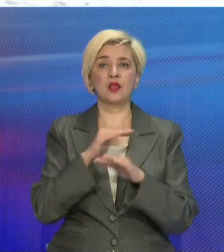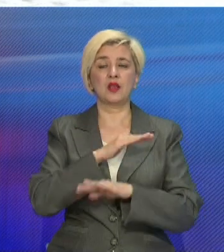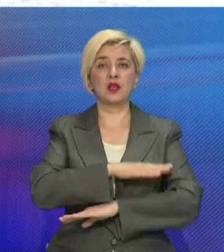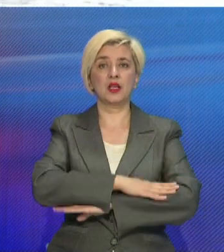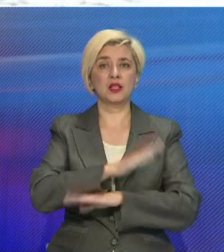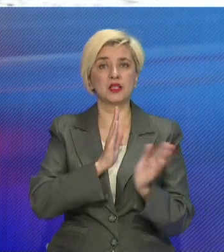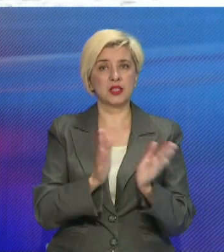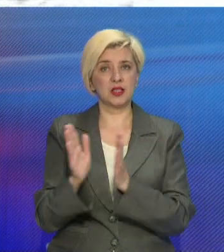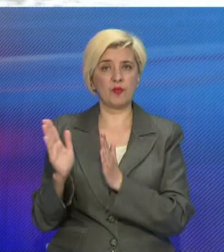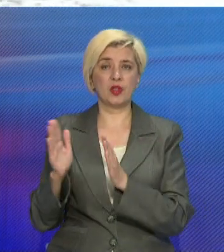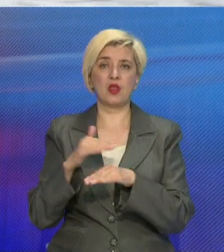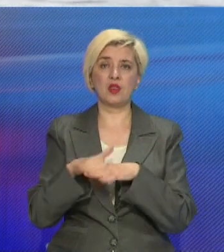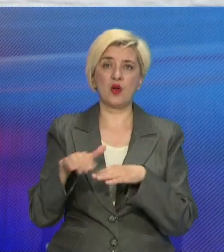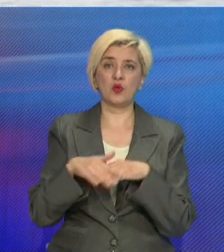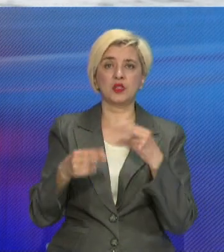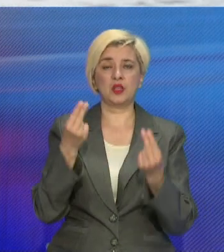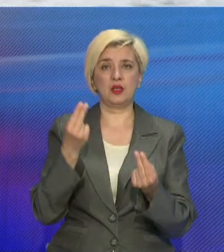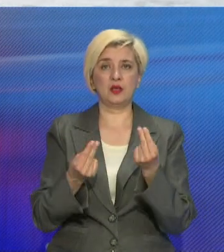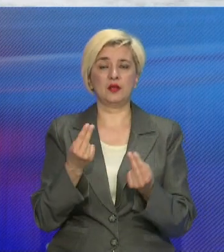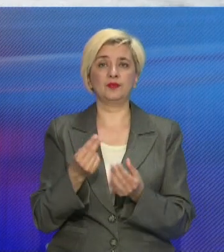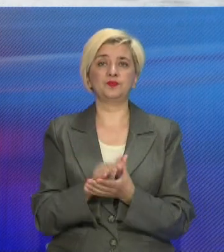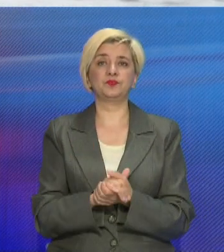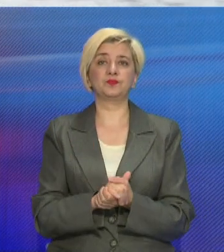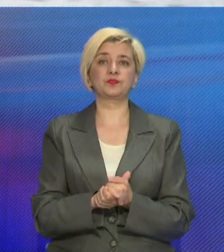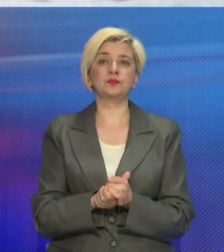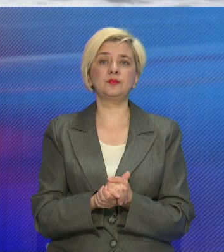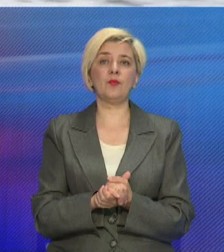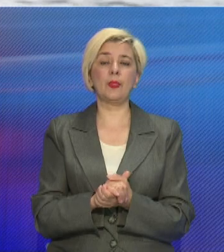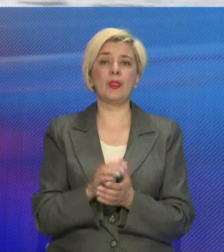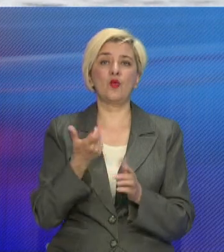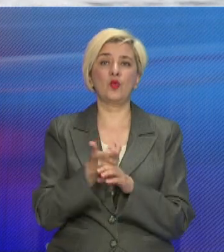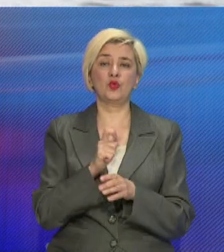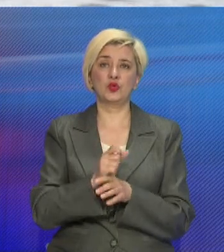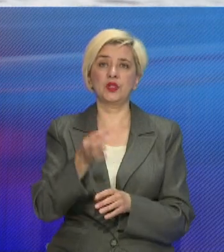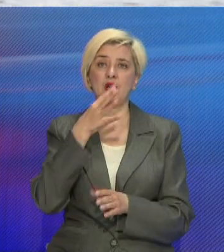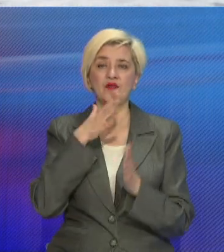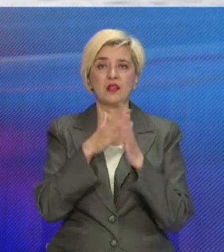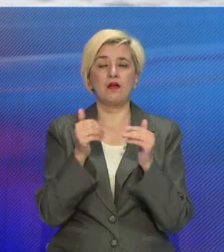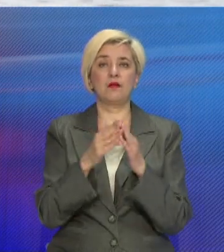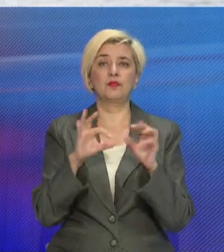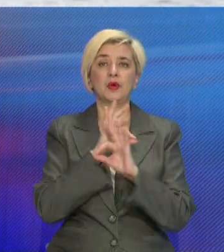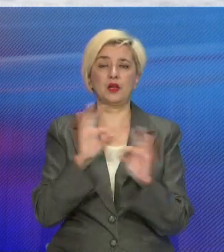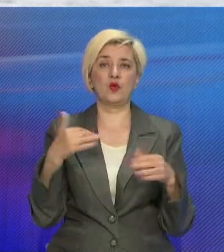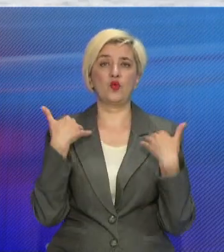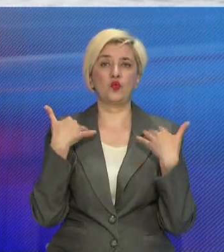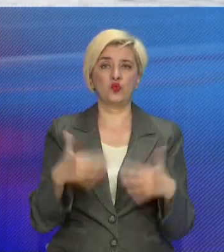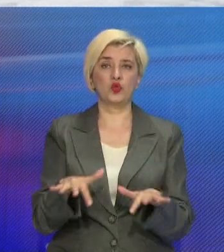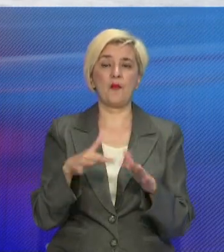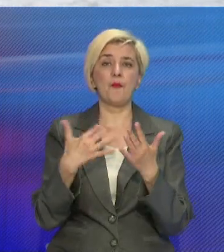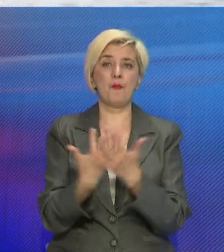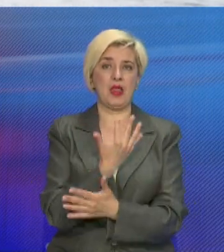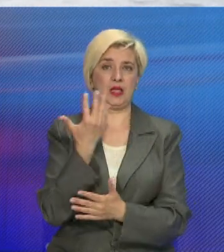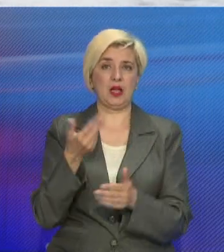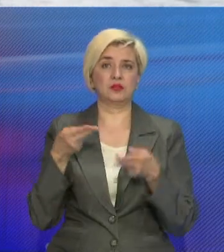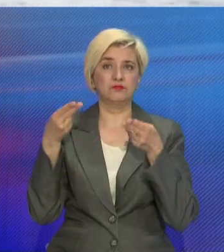игры, так и во время тренировки. Очень нравится, лагерь тоже прекрасный, уже раз пятый езжу.